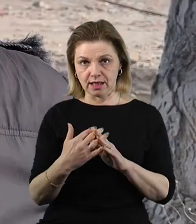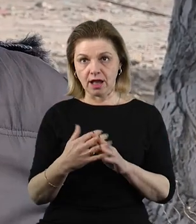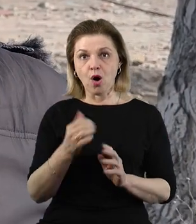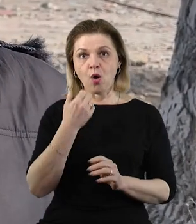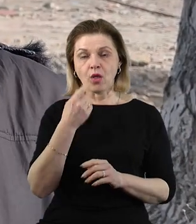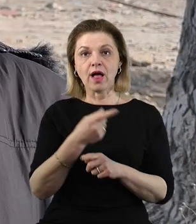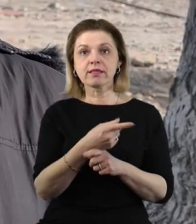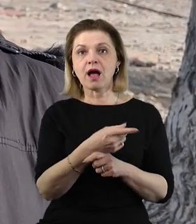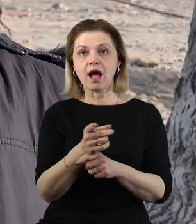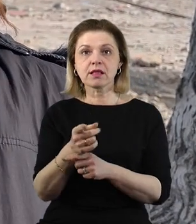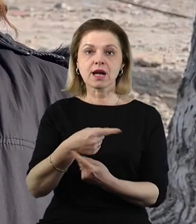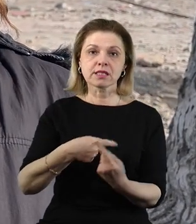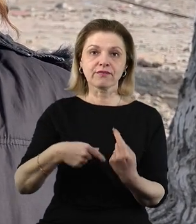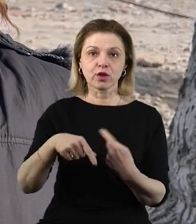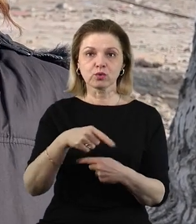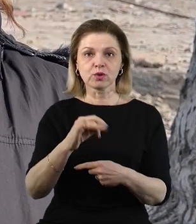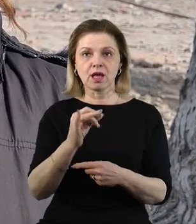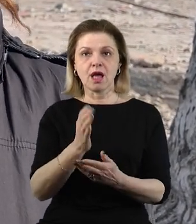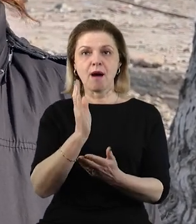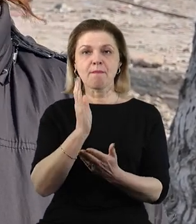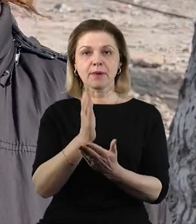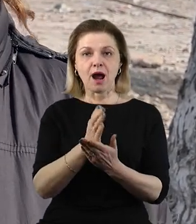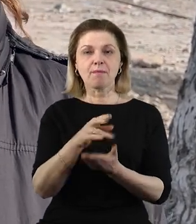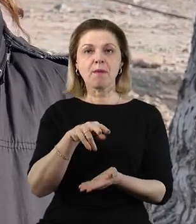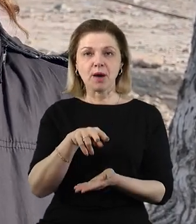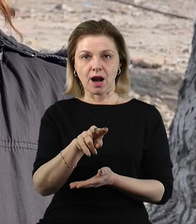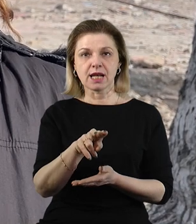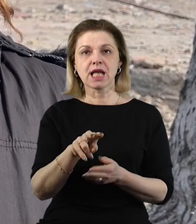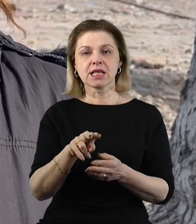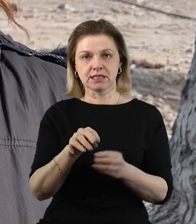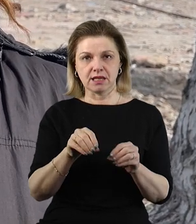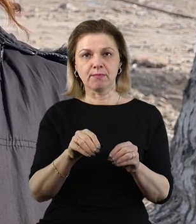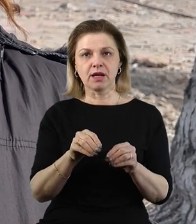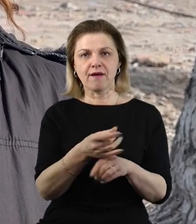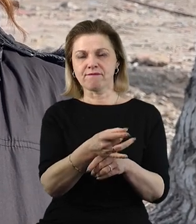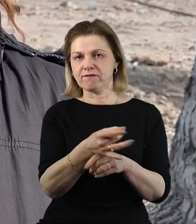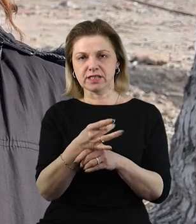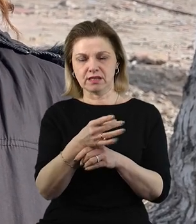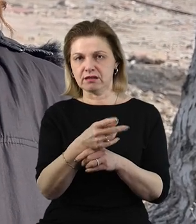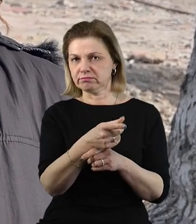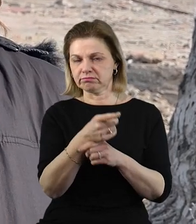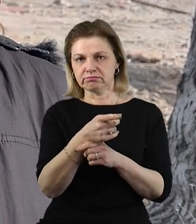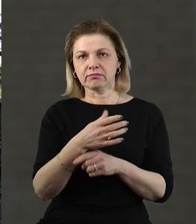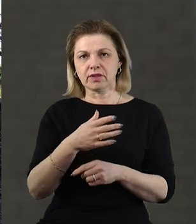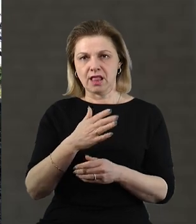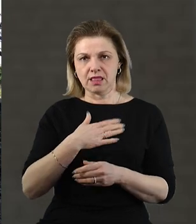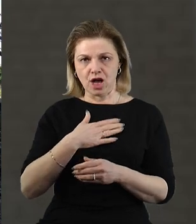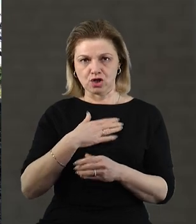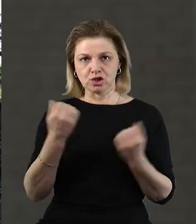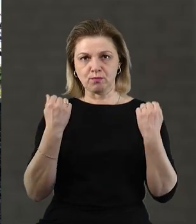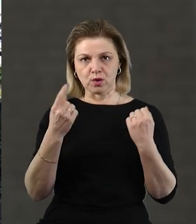тогда танк развернулся и прям параллельно Земле выстрелил В стенку нашего